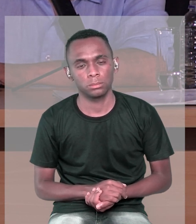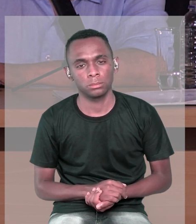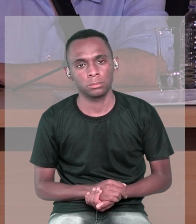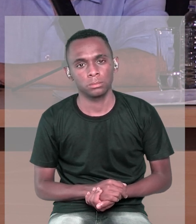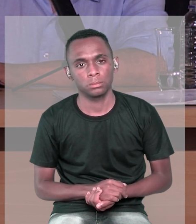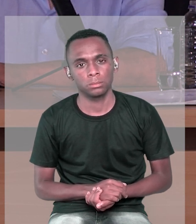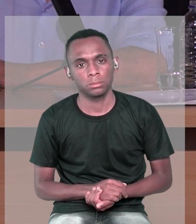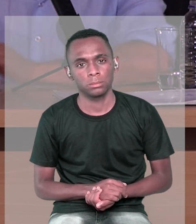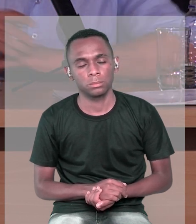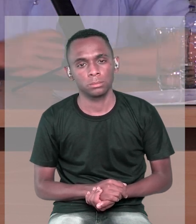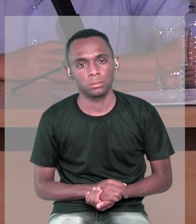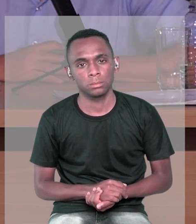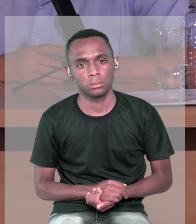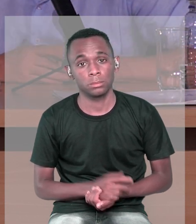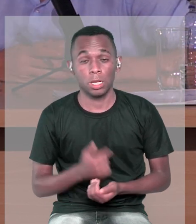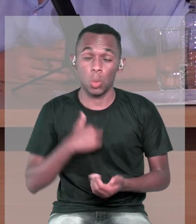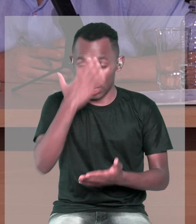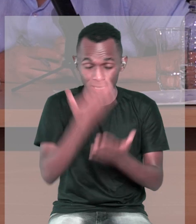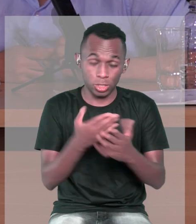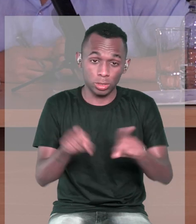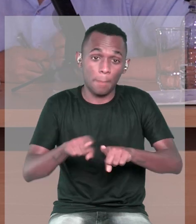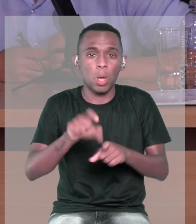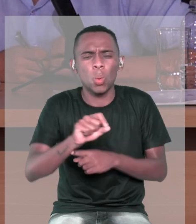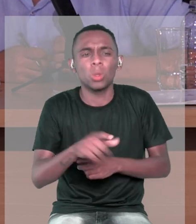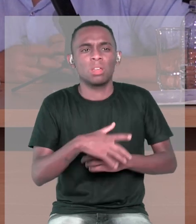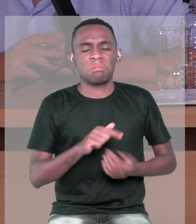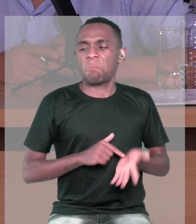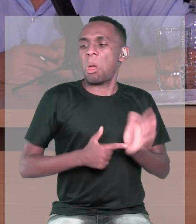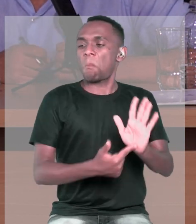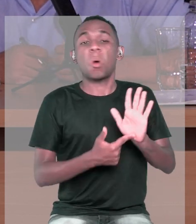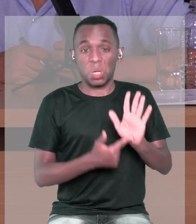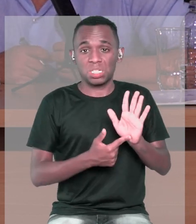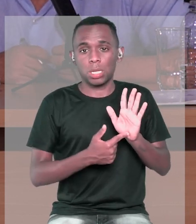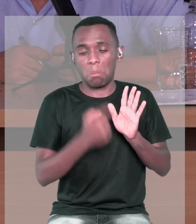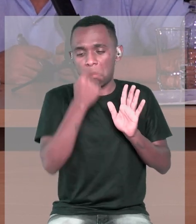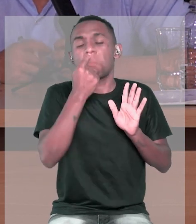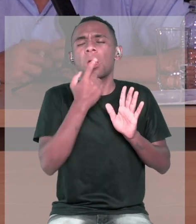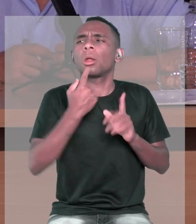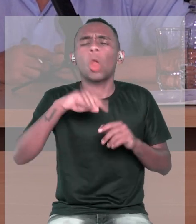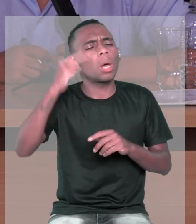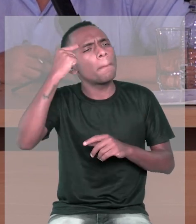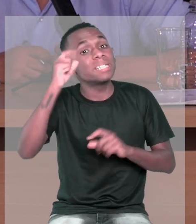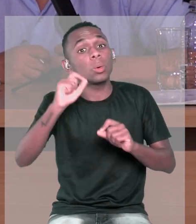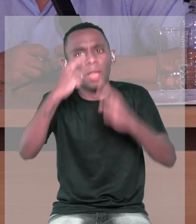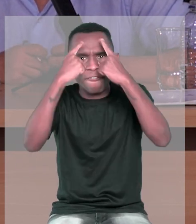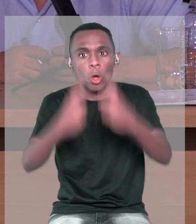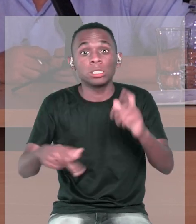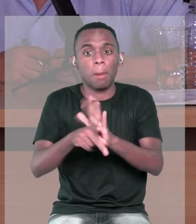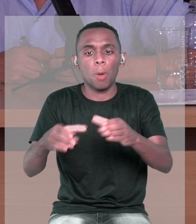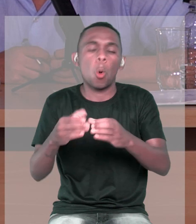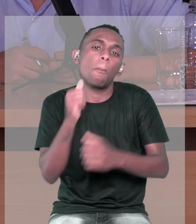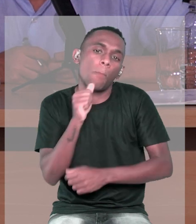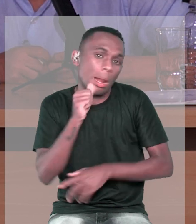contrat de propriété. Eu acho que essa questão de abuso também pode nos levar a repensar a questão da violência com as